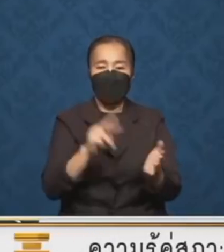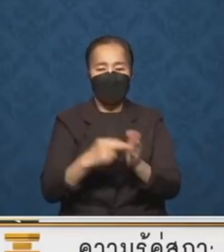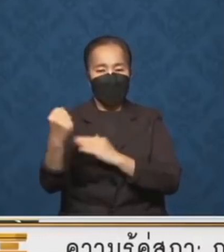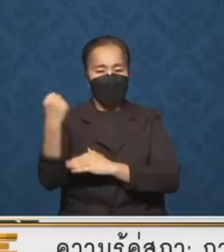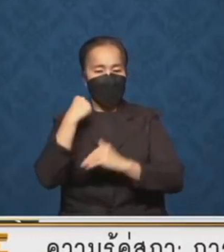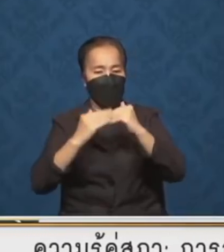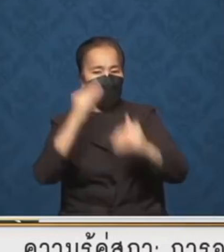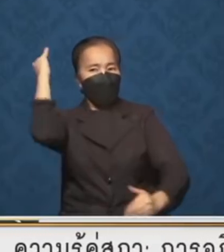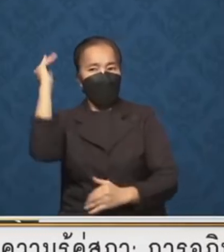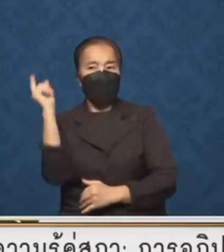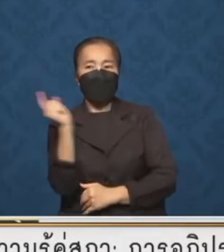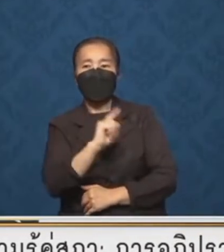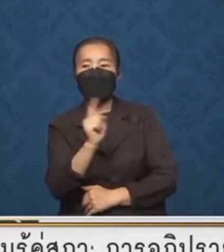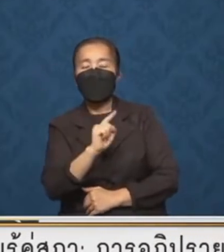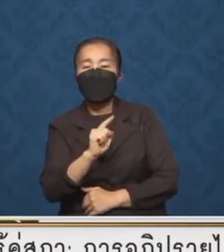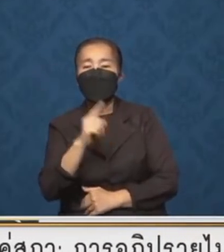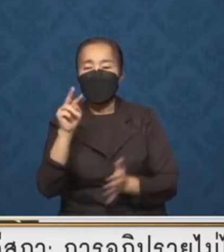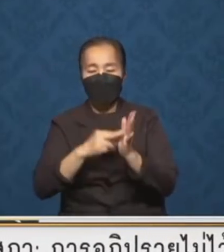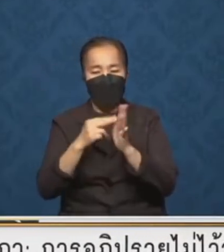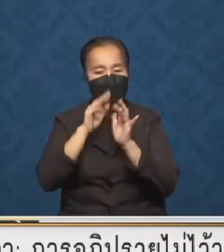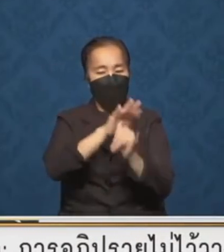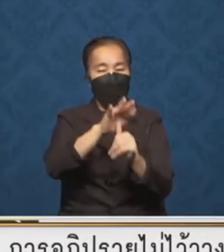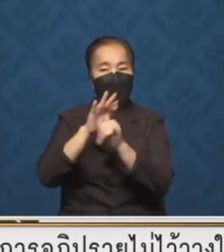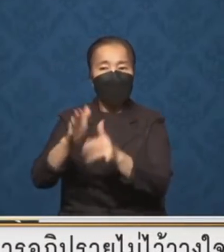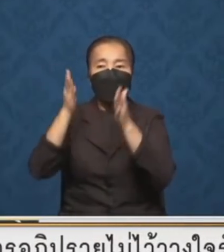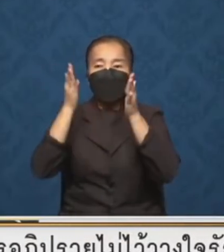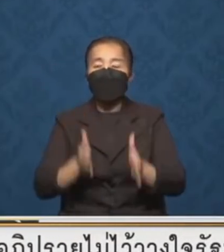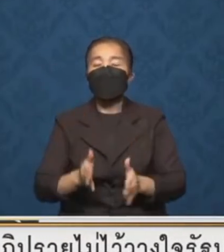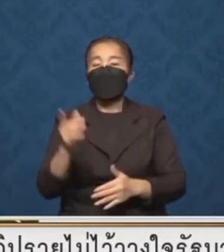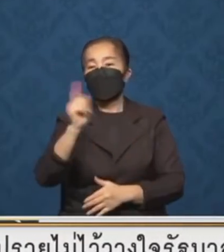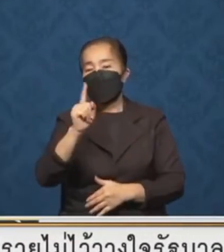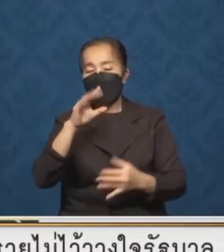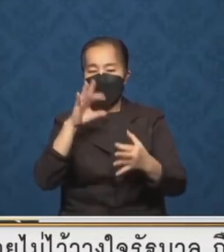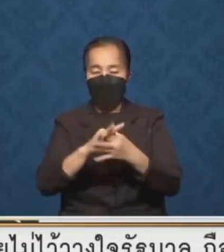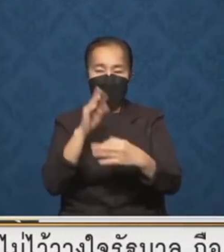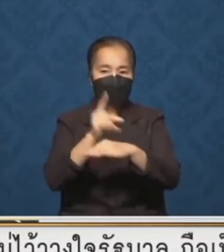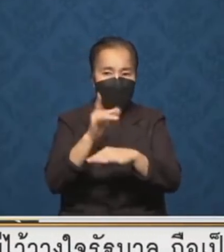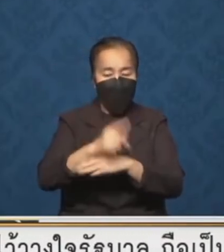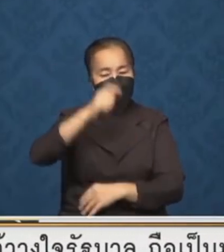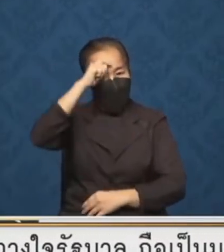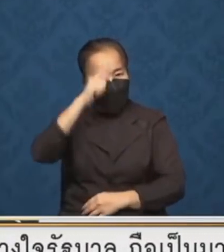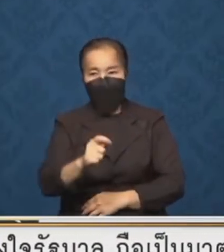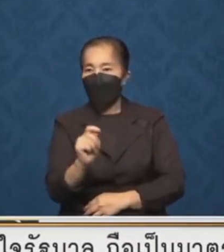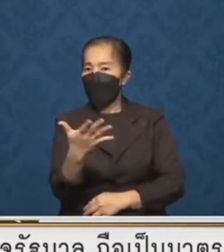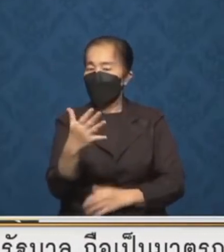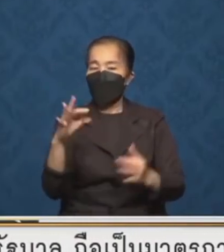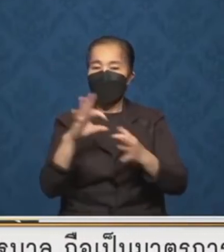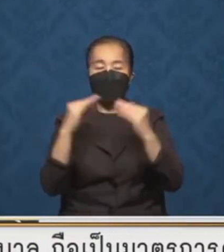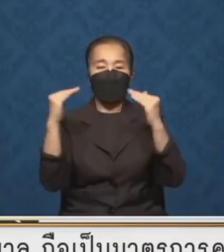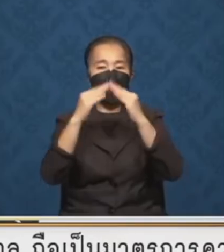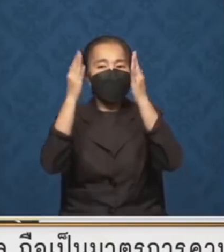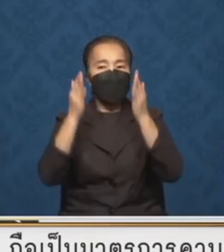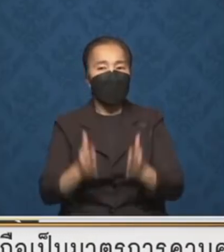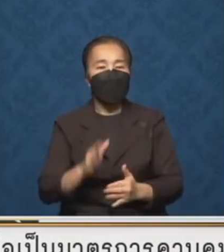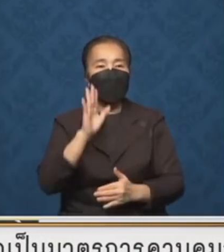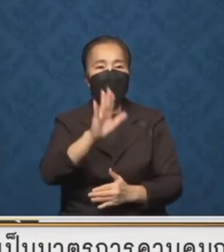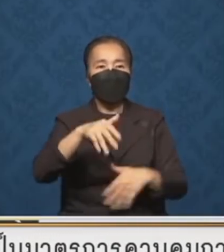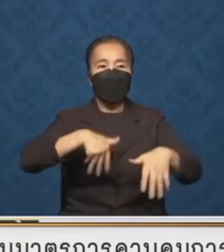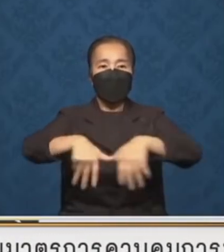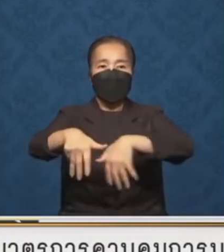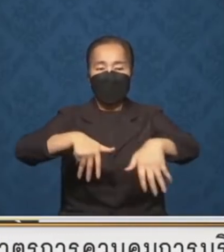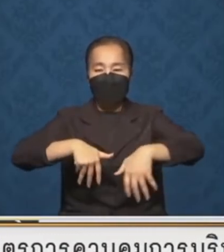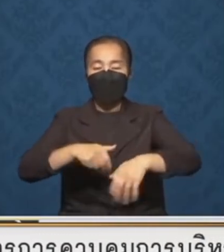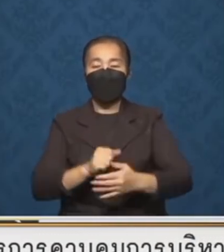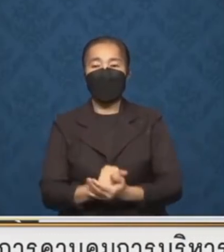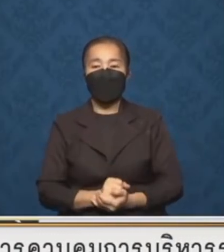กฎหมายเพื่อที่จะคุกคามสิทธิส่วนบุคคลของประชาชนไม่เคารพหลักการถ่วงดุลอำนาจอธิปไตยที่เป็นของประชาชนทุก